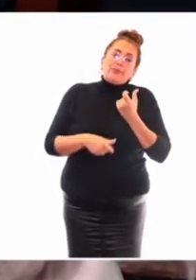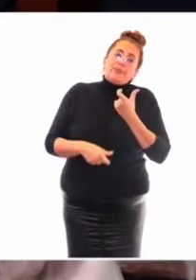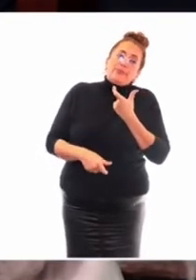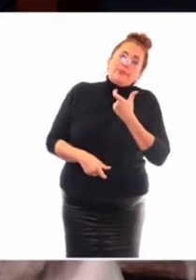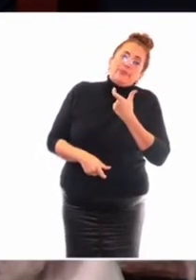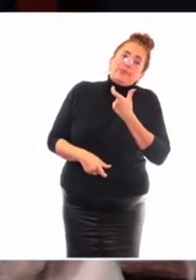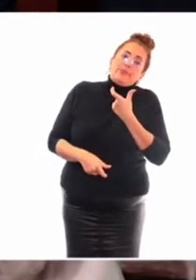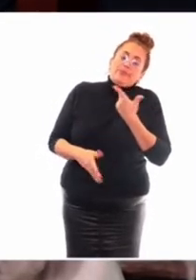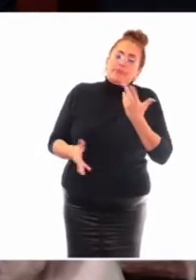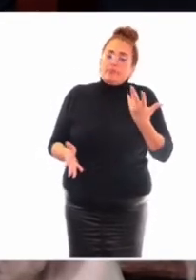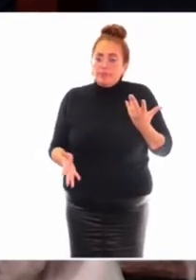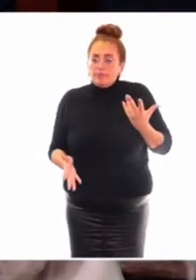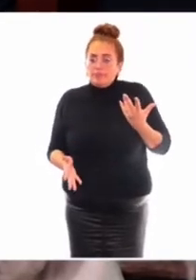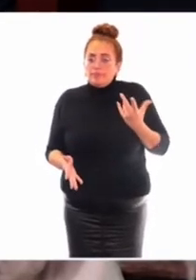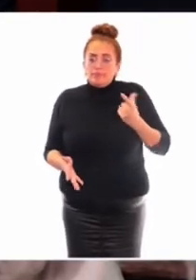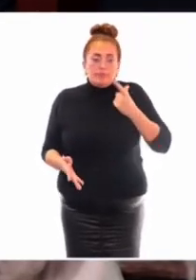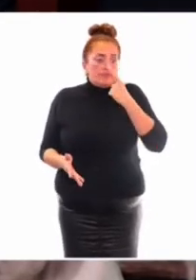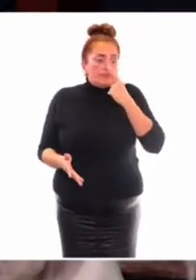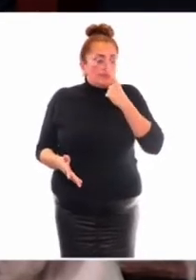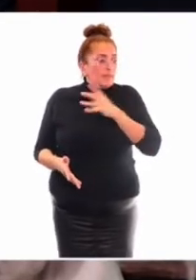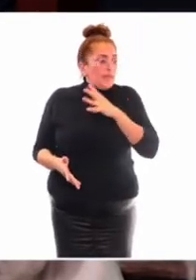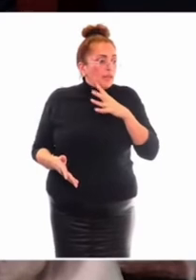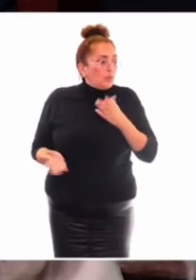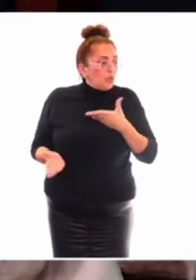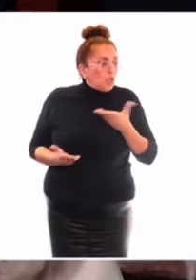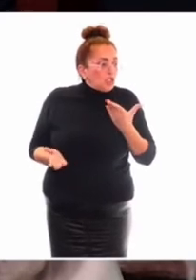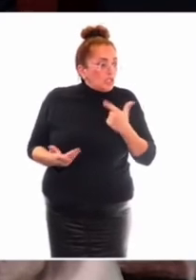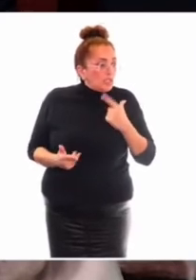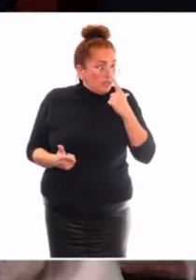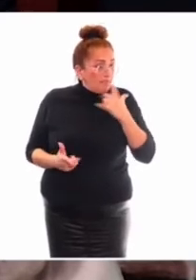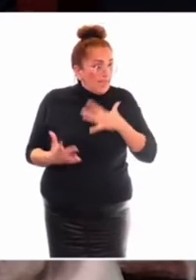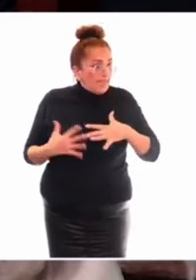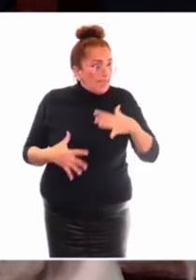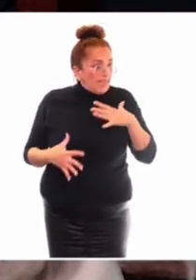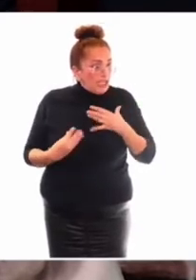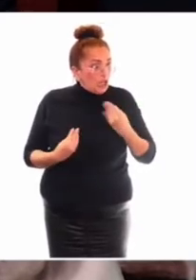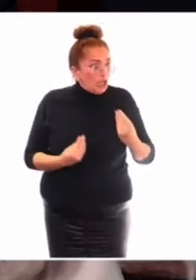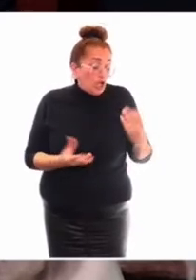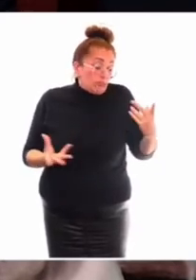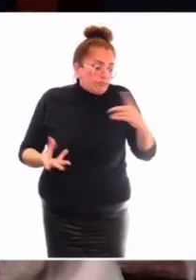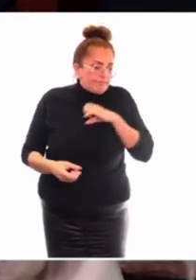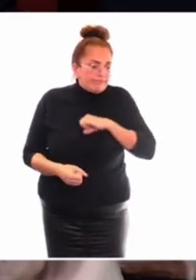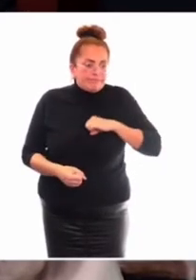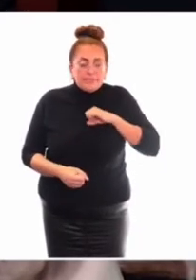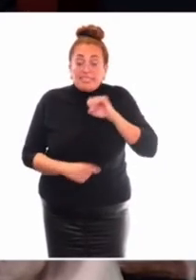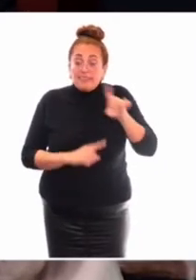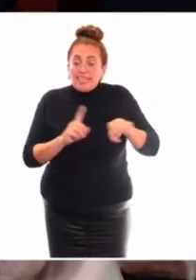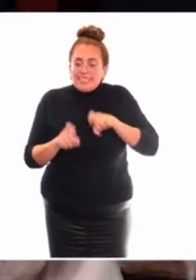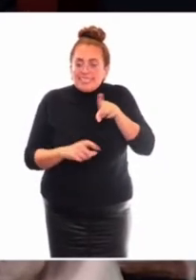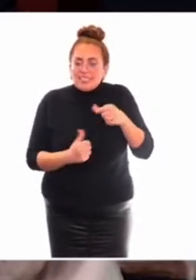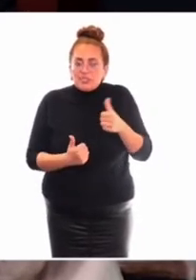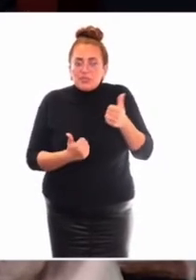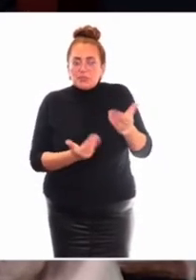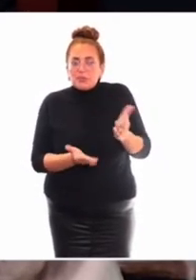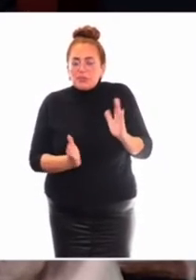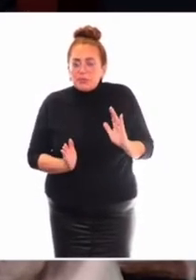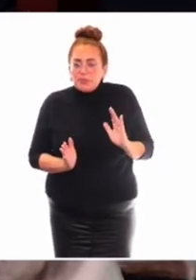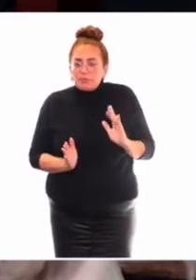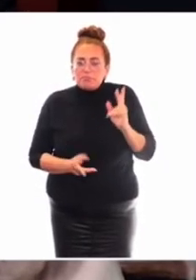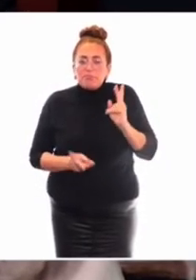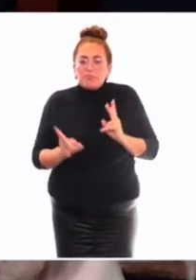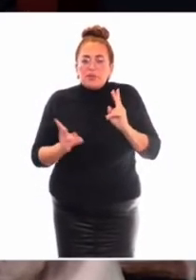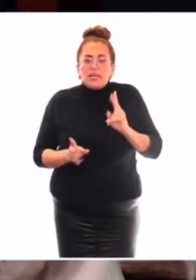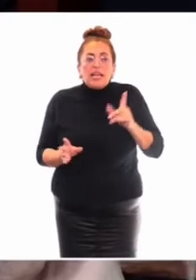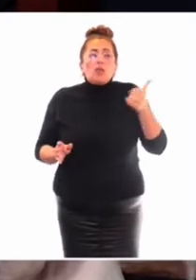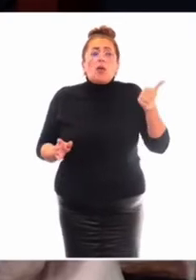la réponse qui visiblement vous fatigue, Madame Le Boulanger, excusez-nous de vous fatiguer, mais on pose des questions, on fait des propositions également. Vous pourrez toujours expliquer par un coup de